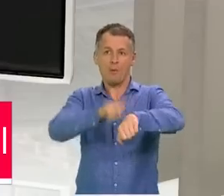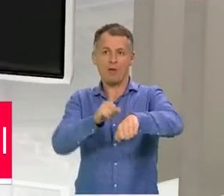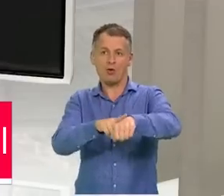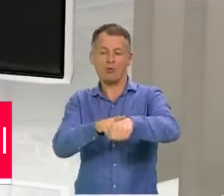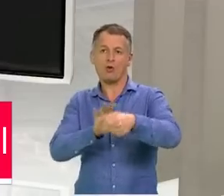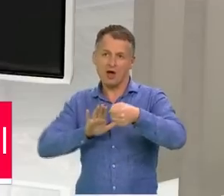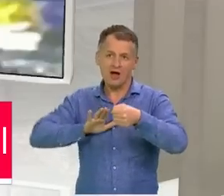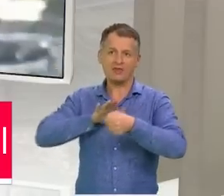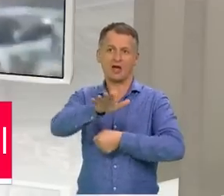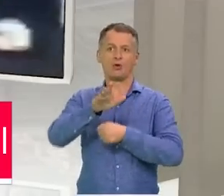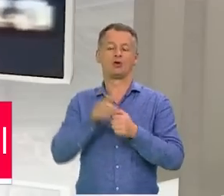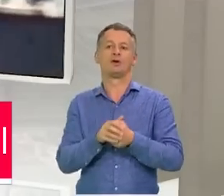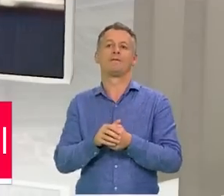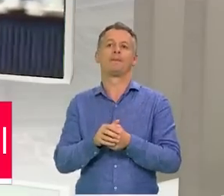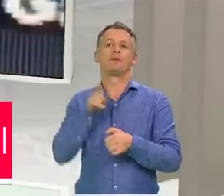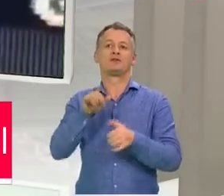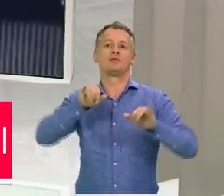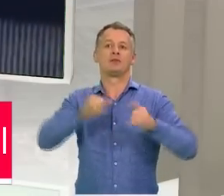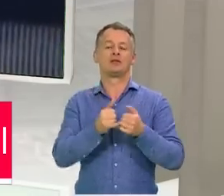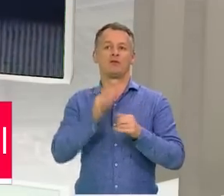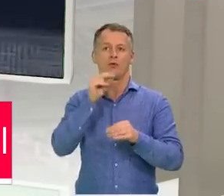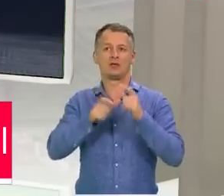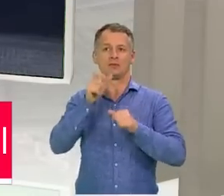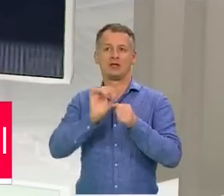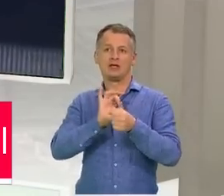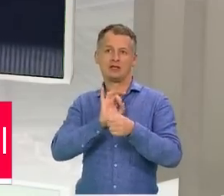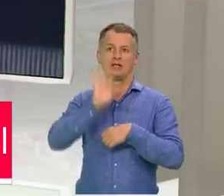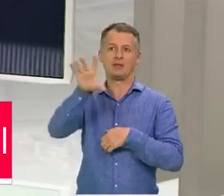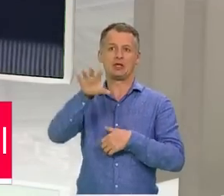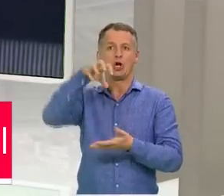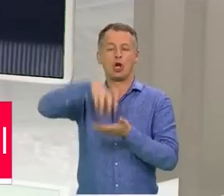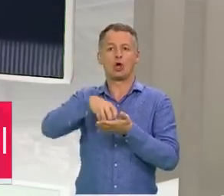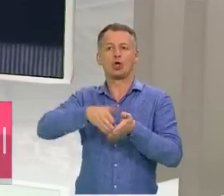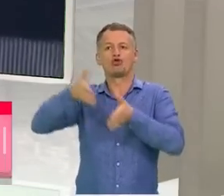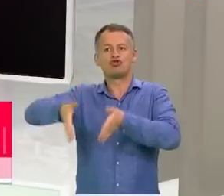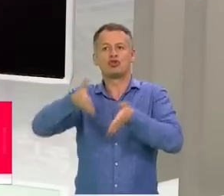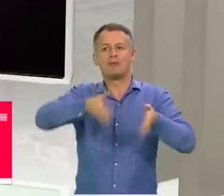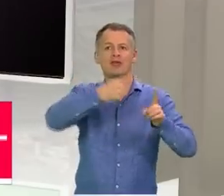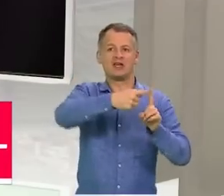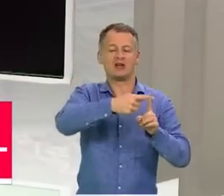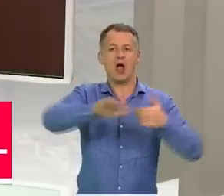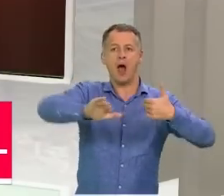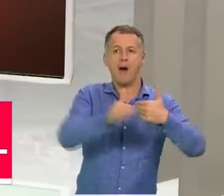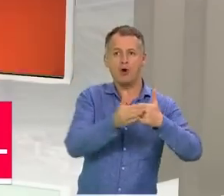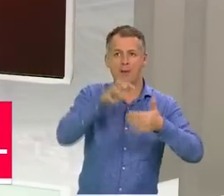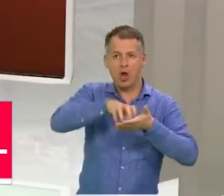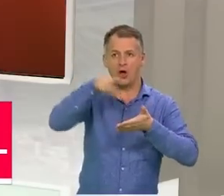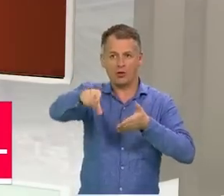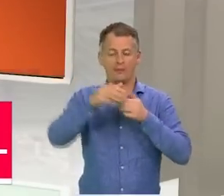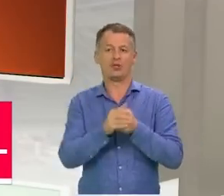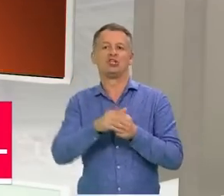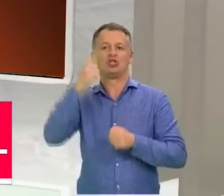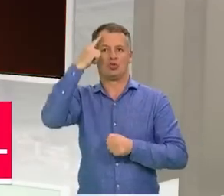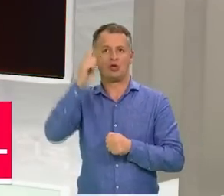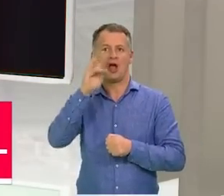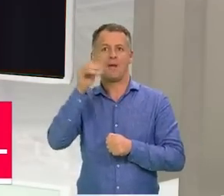momentul atacului, iar cazul acesta este vorba despre o lansare făcută dintr-un cimitir din apropiere. Este de știut faptul